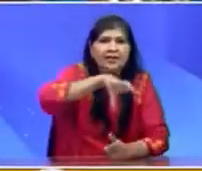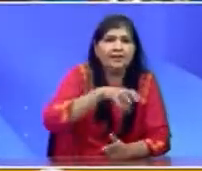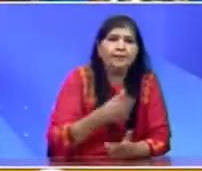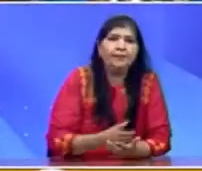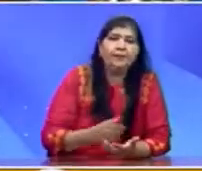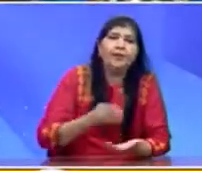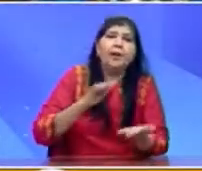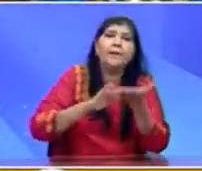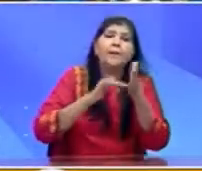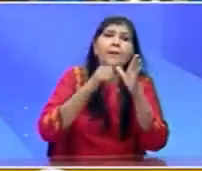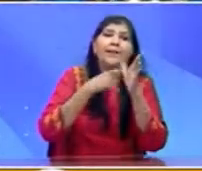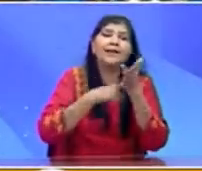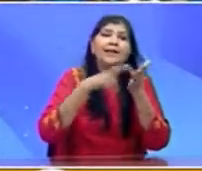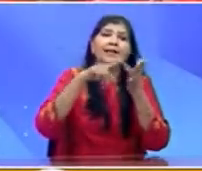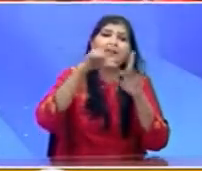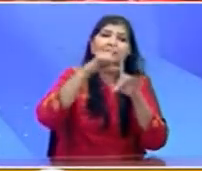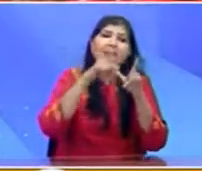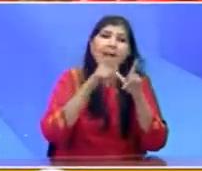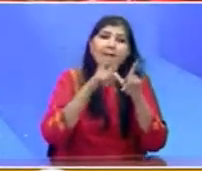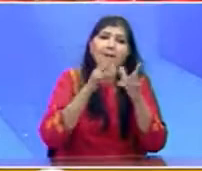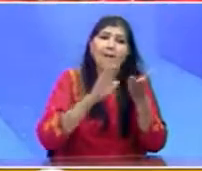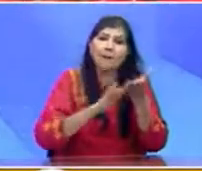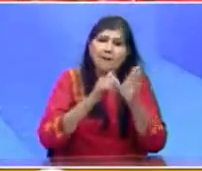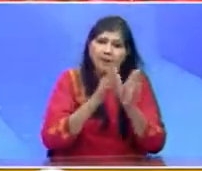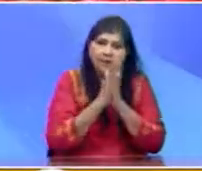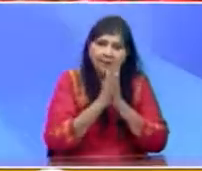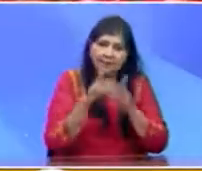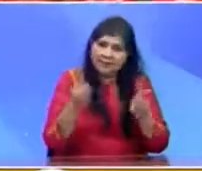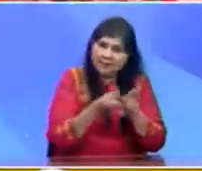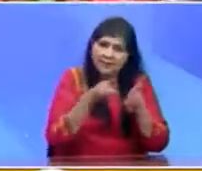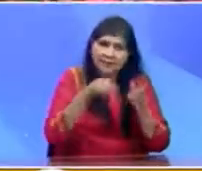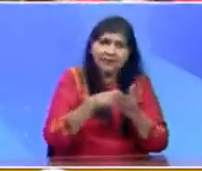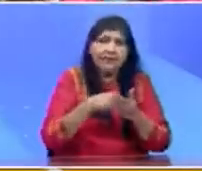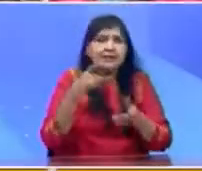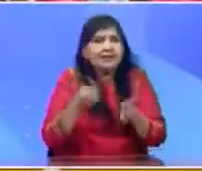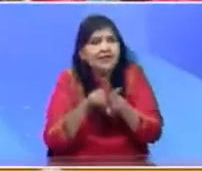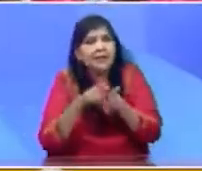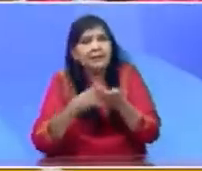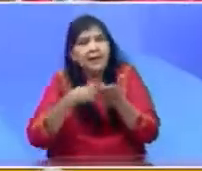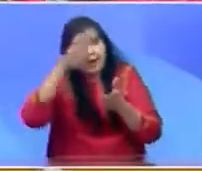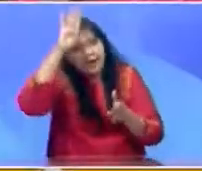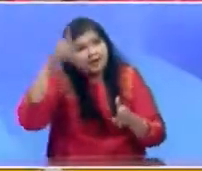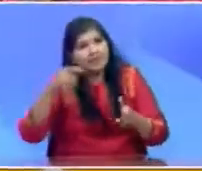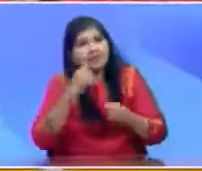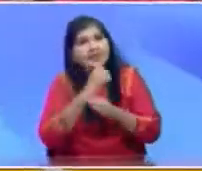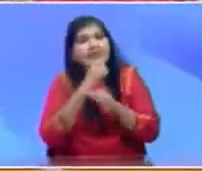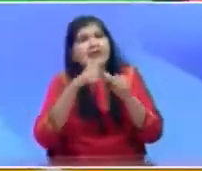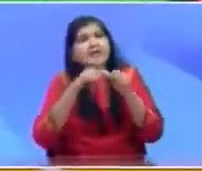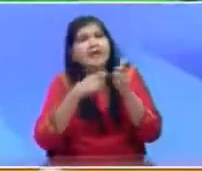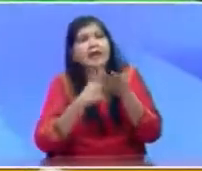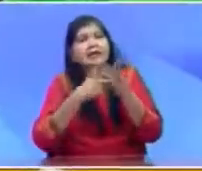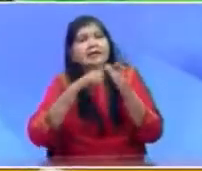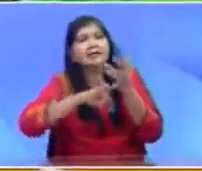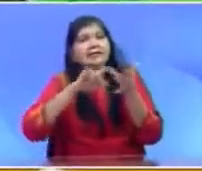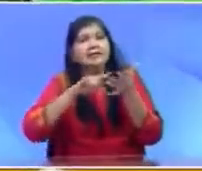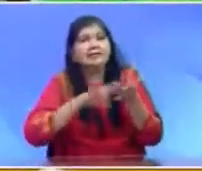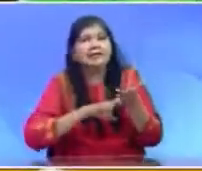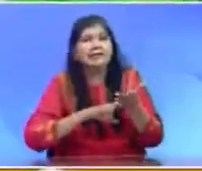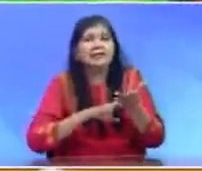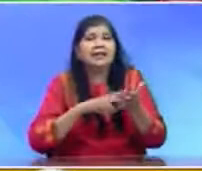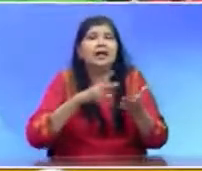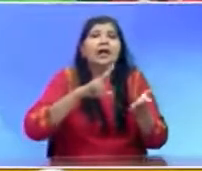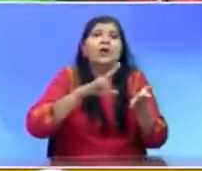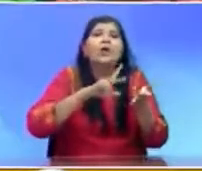मरीदम्मा मंदिर भी है। इसी तरह राजस्थान में गरासिया जनजाति के लोग वैशाख